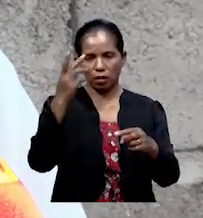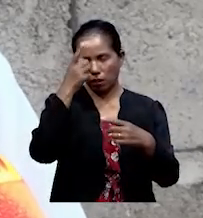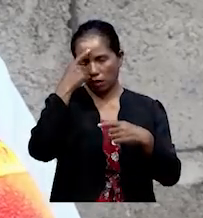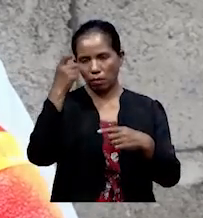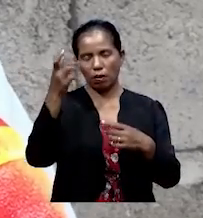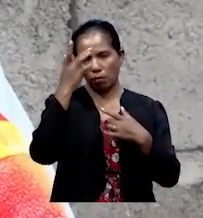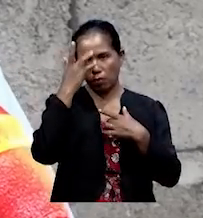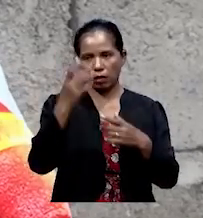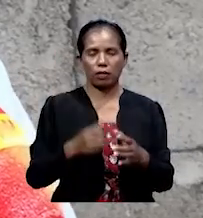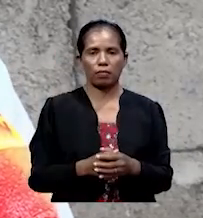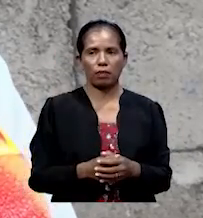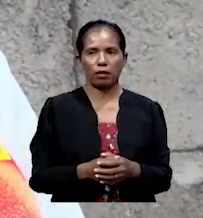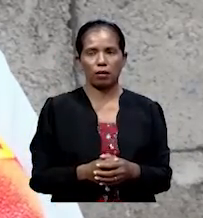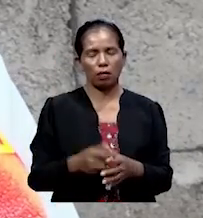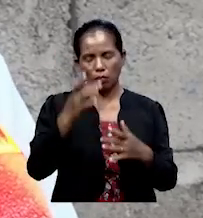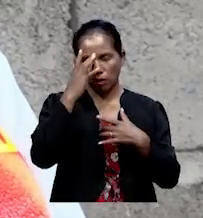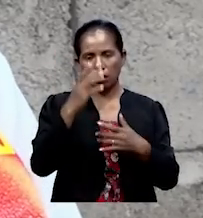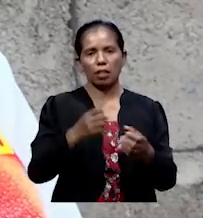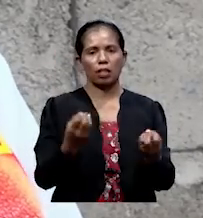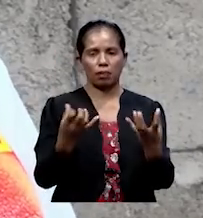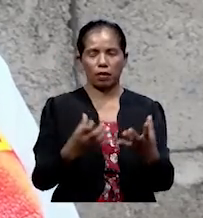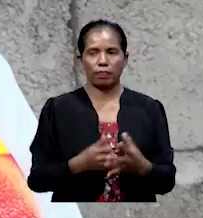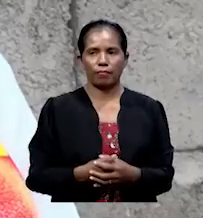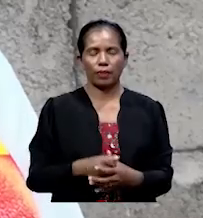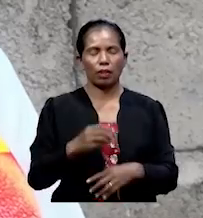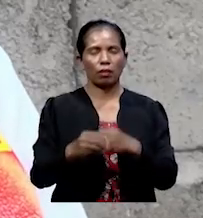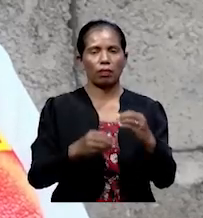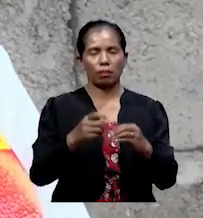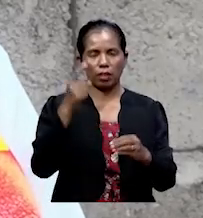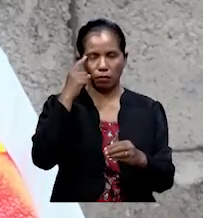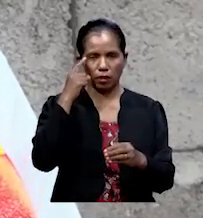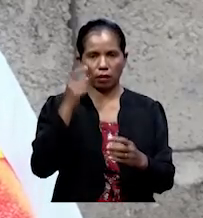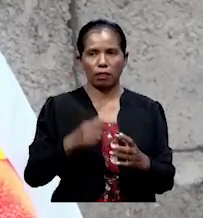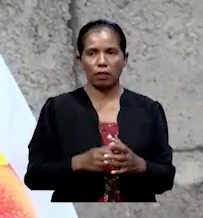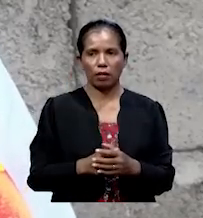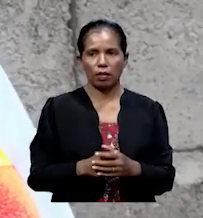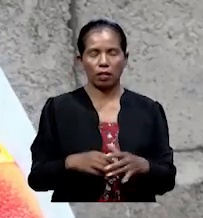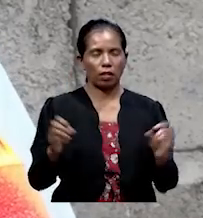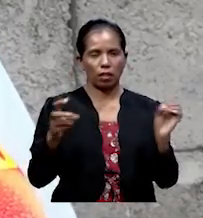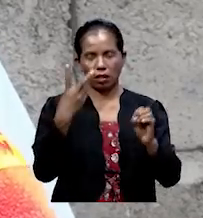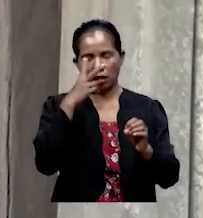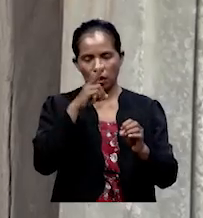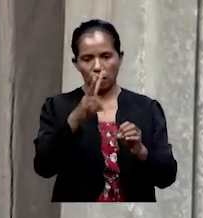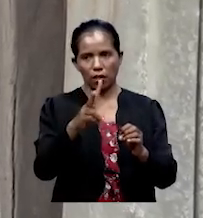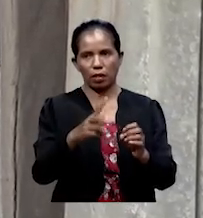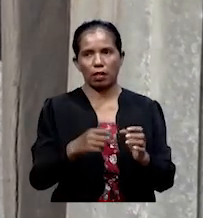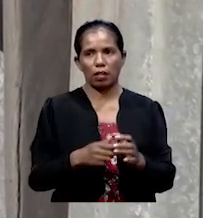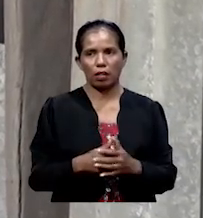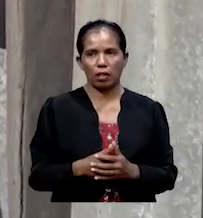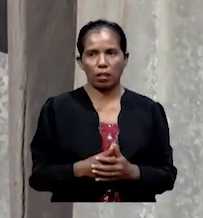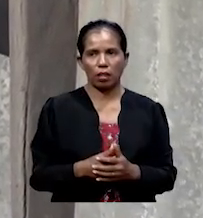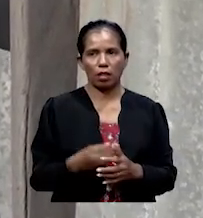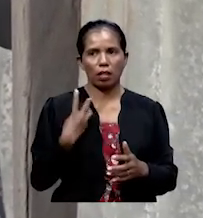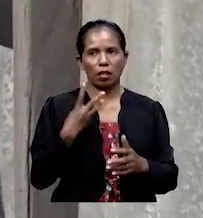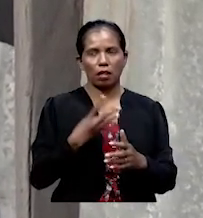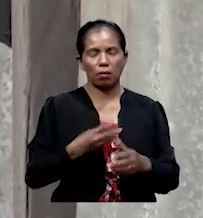serba. Ino ba morasnya adalah hirana. Depois kona bane matang lakon kontrola kleurona. Deste ami atu